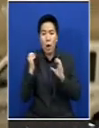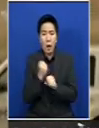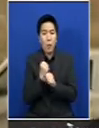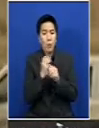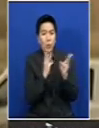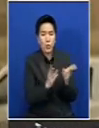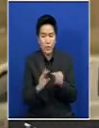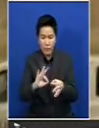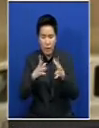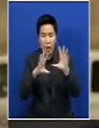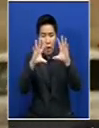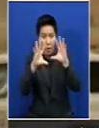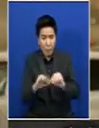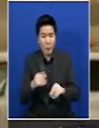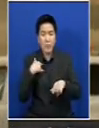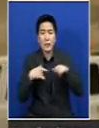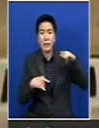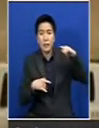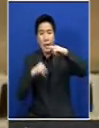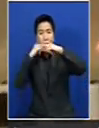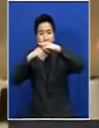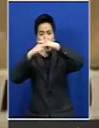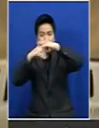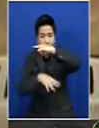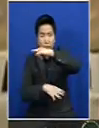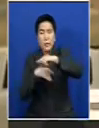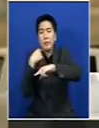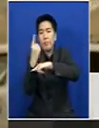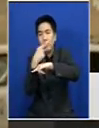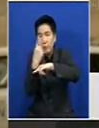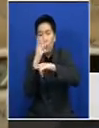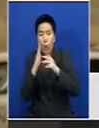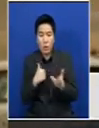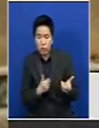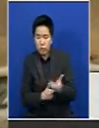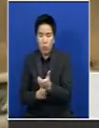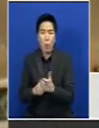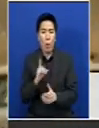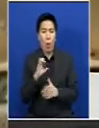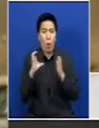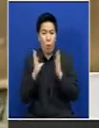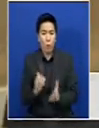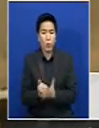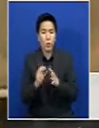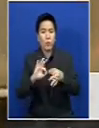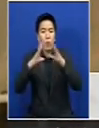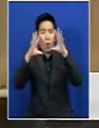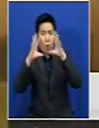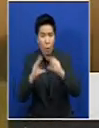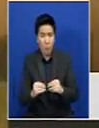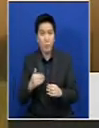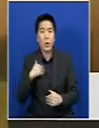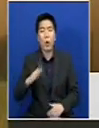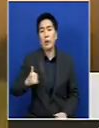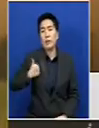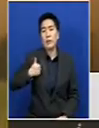กทางที่จะดับไฟได้นะคะทั้งเครื่องบินโปรยน้ำเฮลิคอปเตอร์และเจ้าหน้าที่ดับเพลิงอีกนับร้อยคนเร่งดับไฟป่ามีก